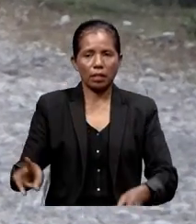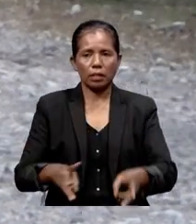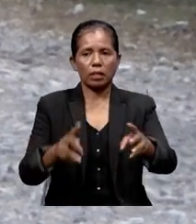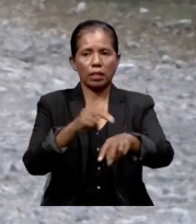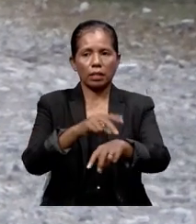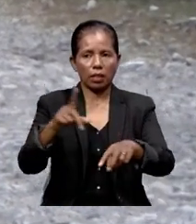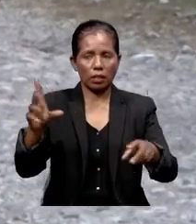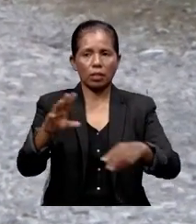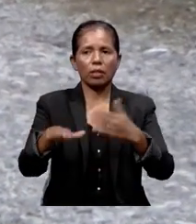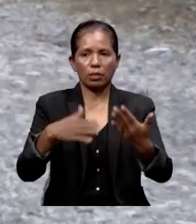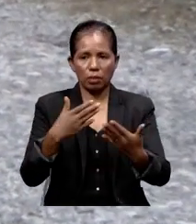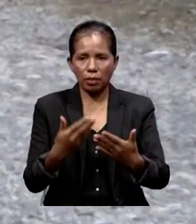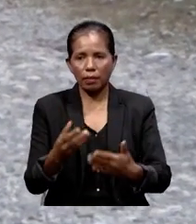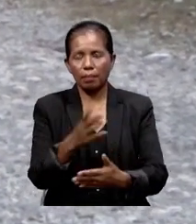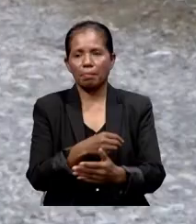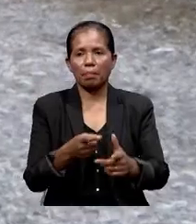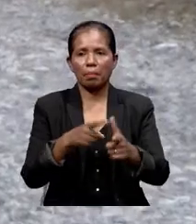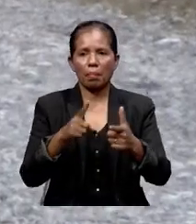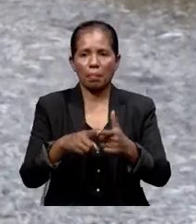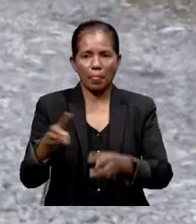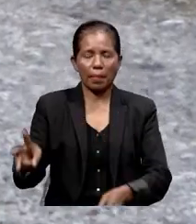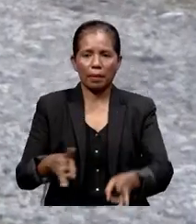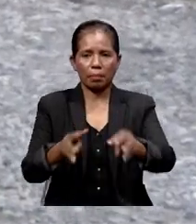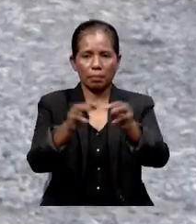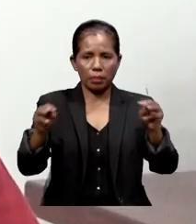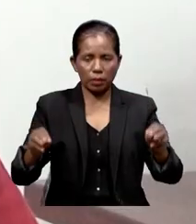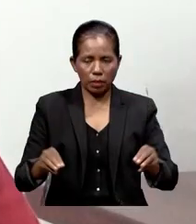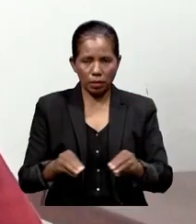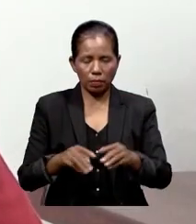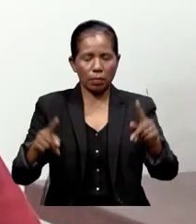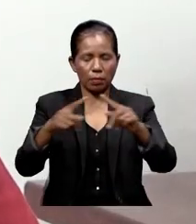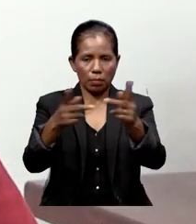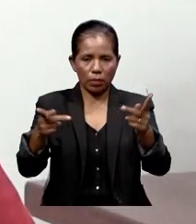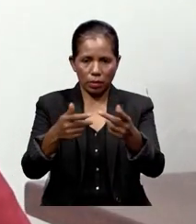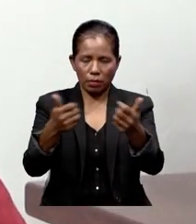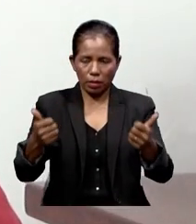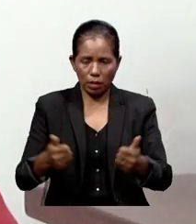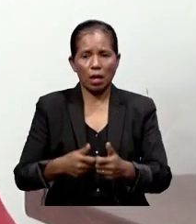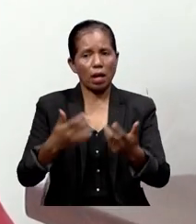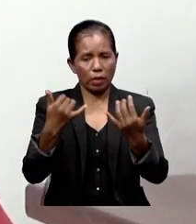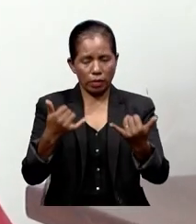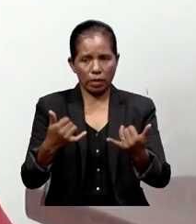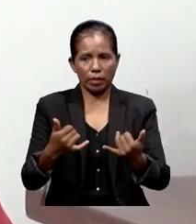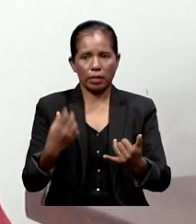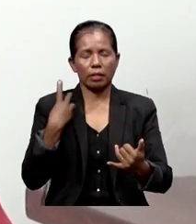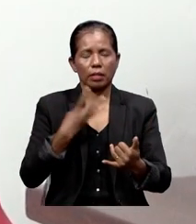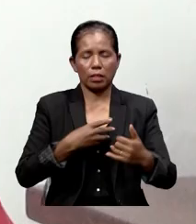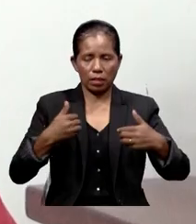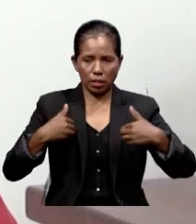maka kategori secara usi secara usi munisipo bahaya posto. Ini mas secara umum kita iha wana